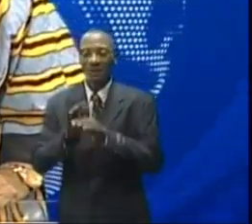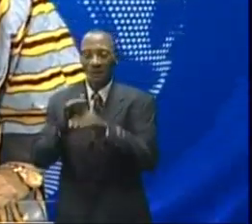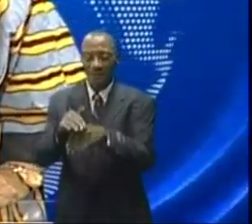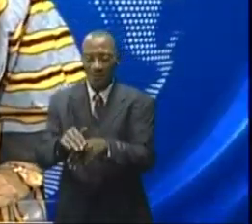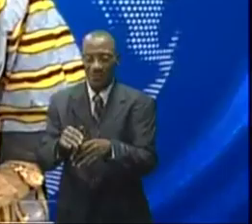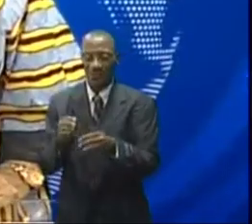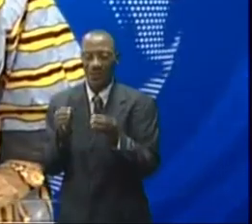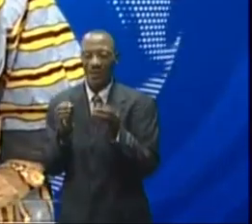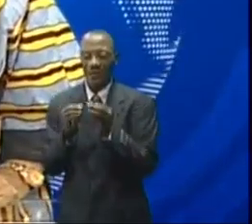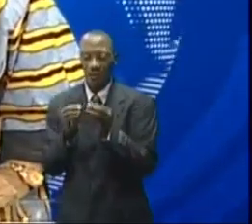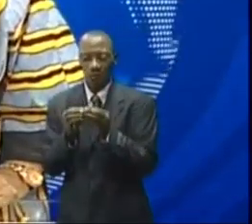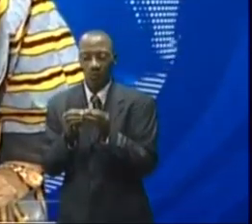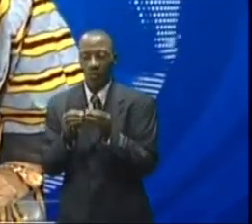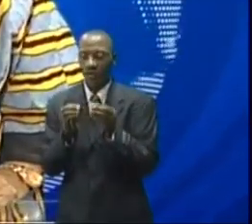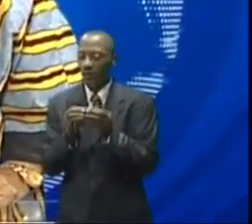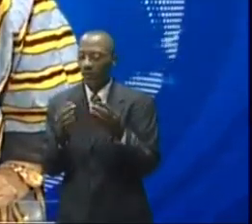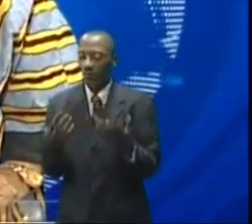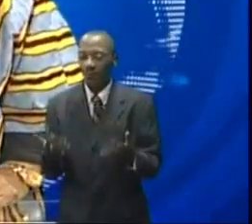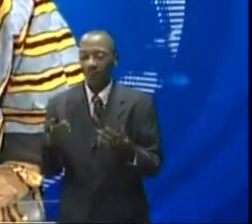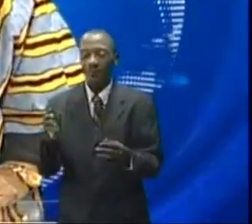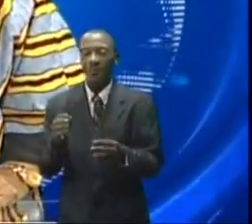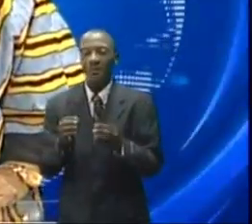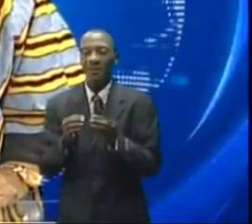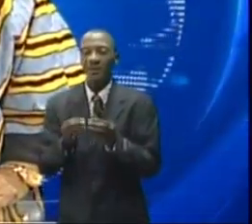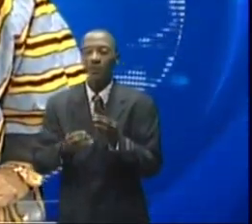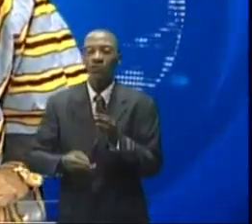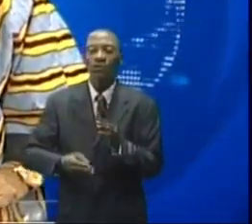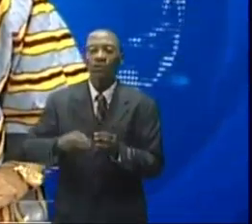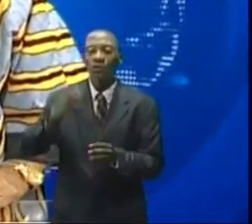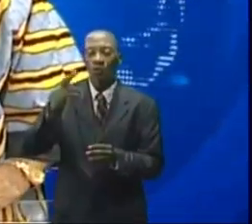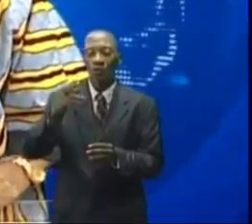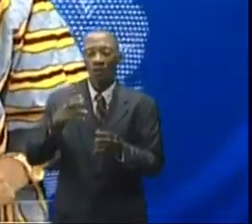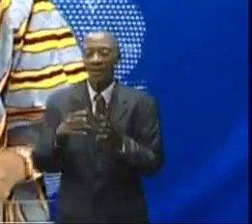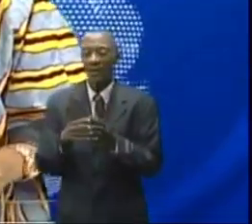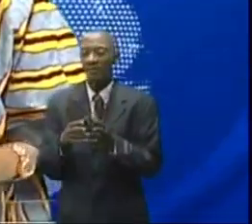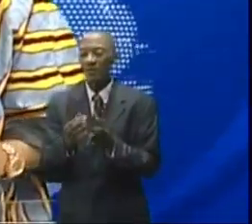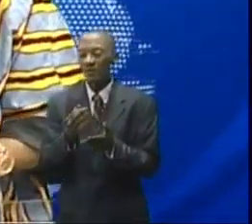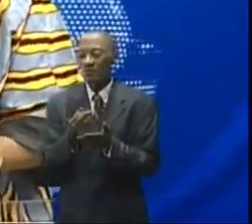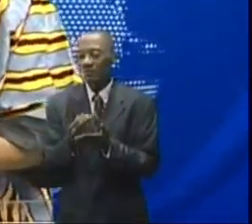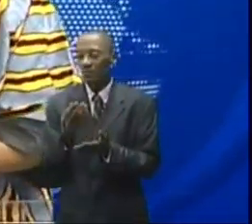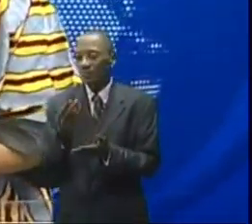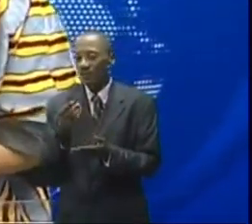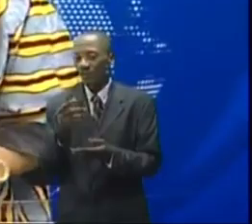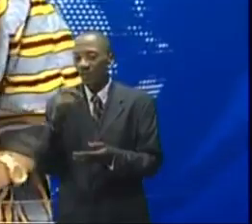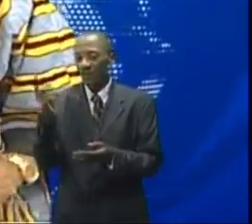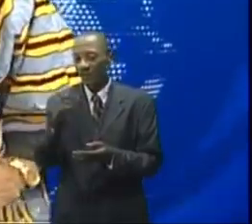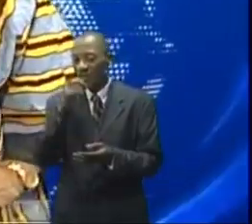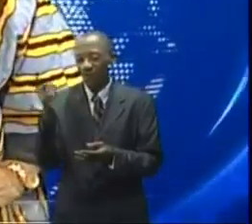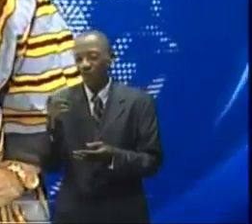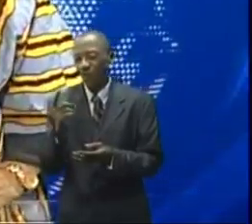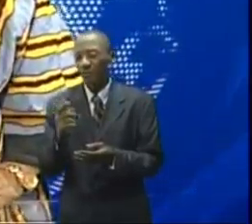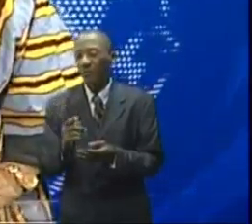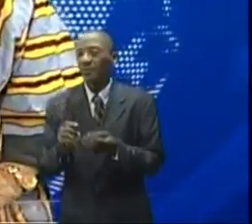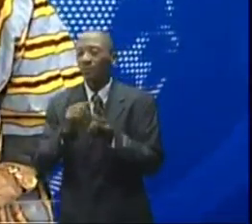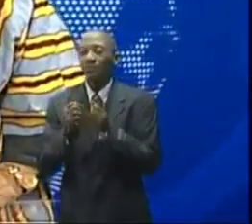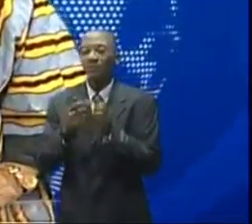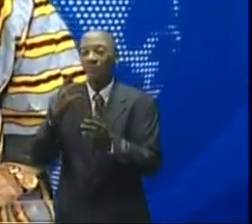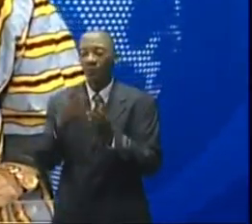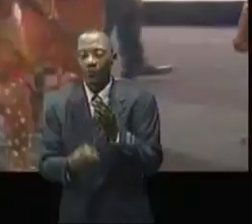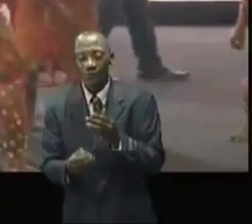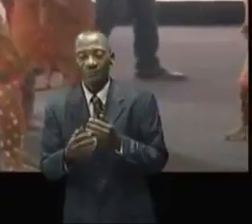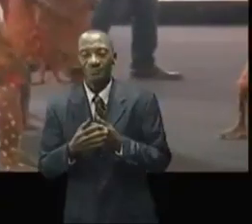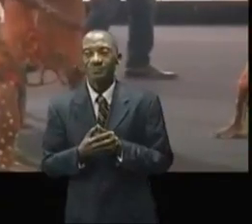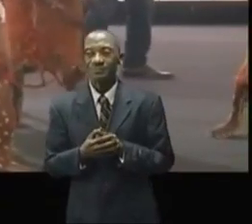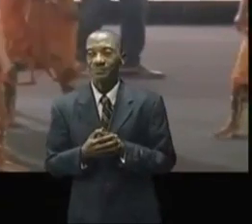dans le cadre de la 10e année du communiqué conjoint signé entre le gouvernement et les Nations Unies. Jean-Richard Kouale, reportage.